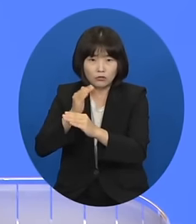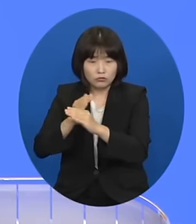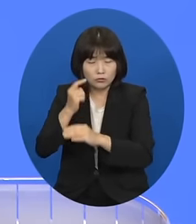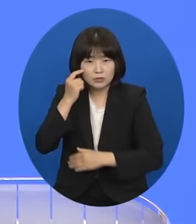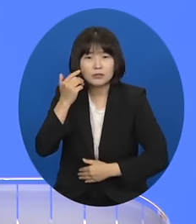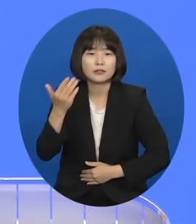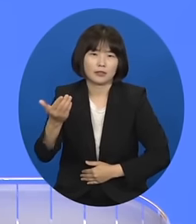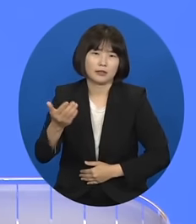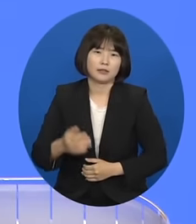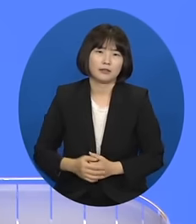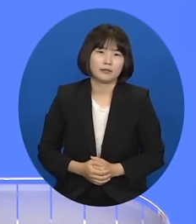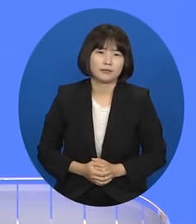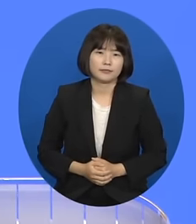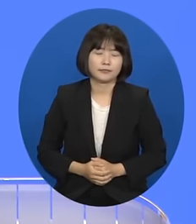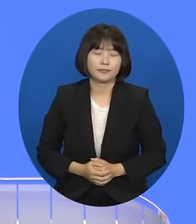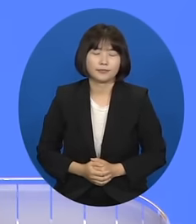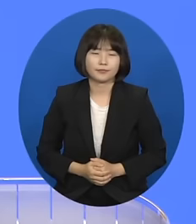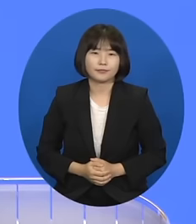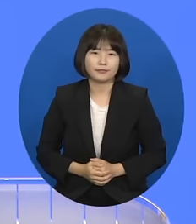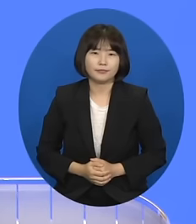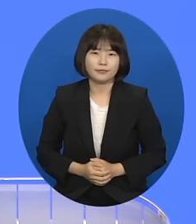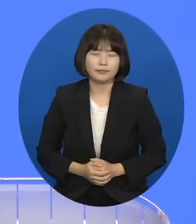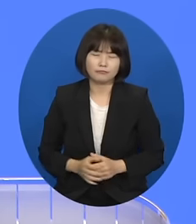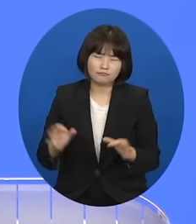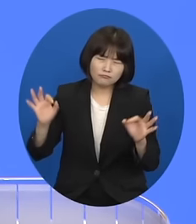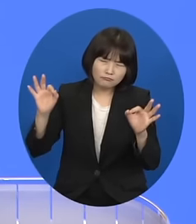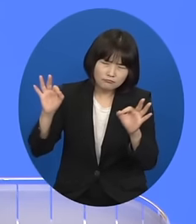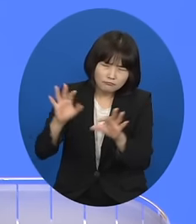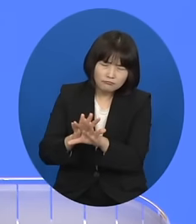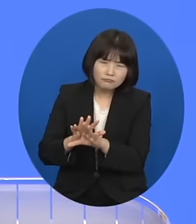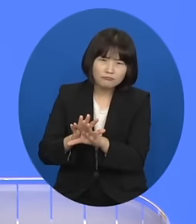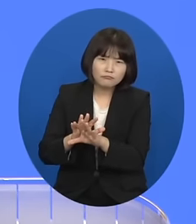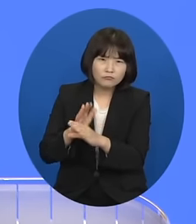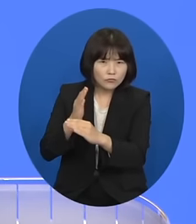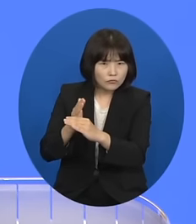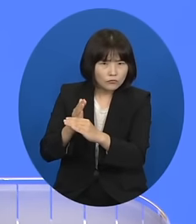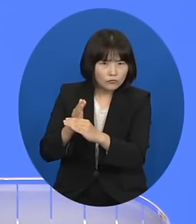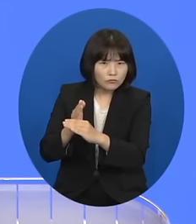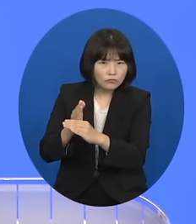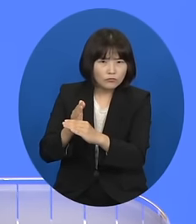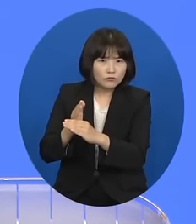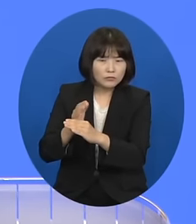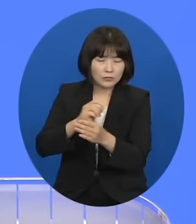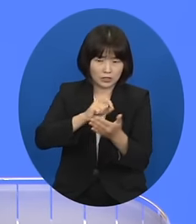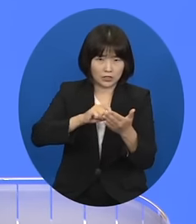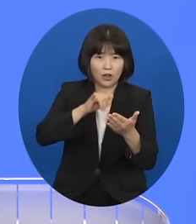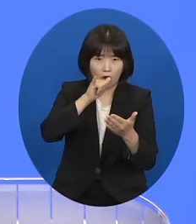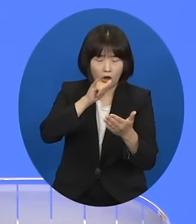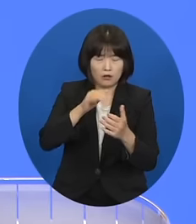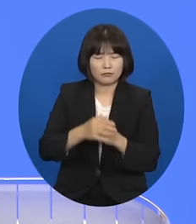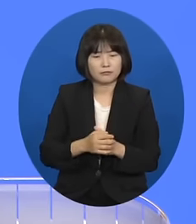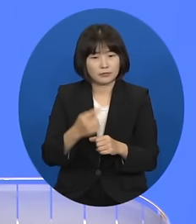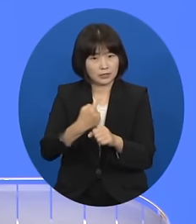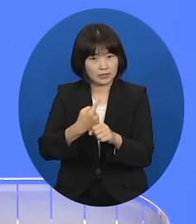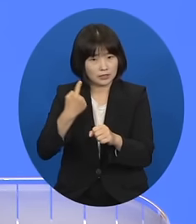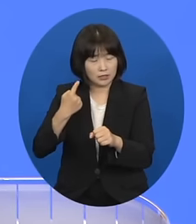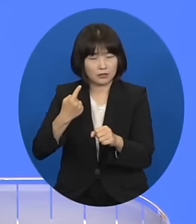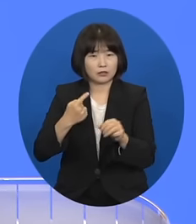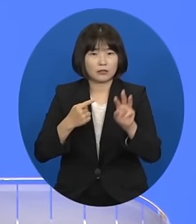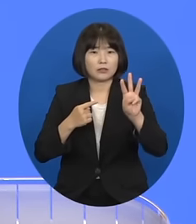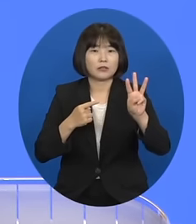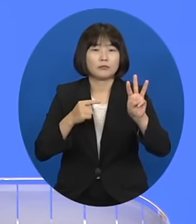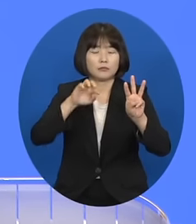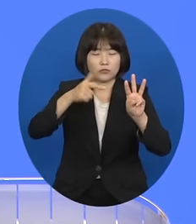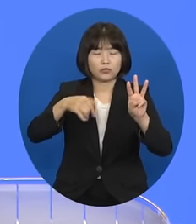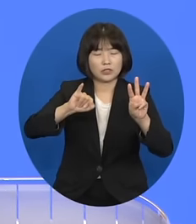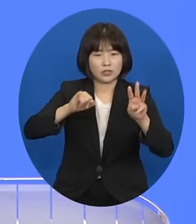Korea disappearing? 사라지고 있는가? 왜 이런 기사를 냈냐면 작년 3, 4분기